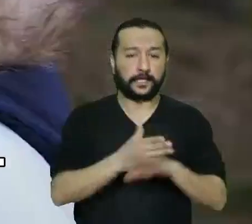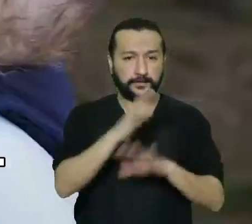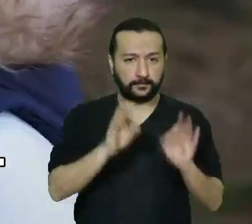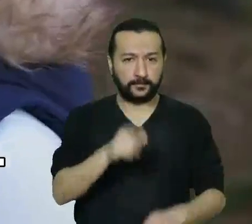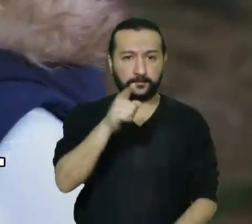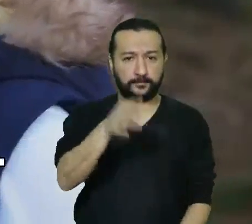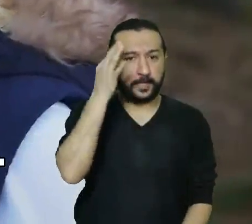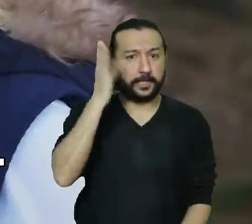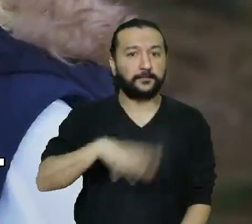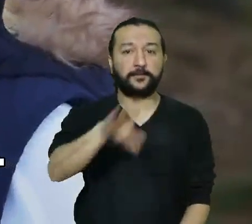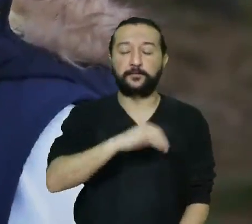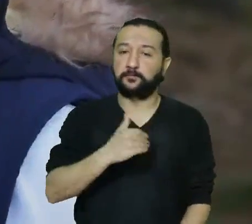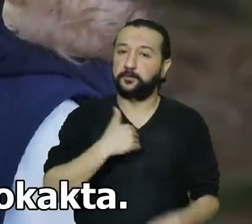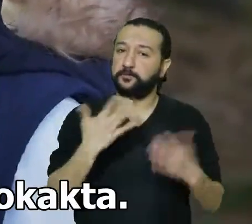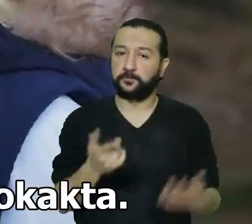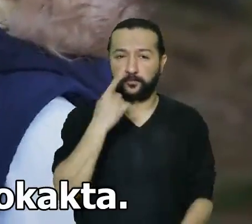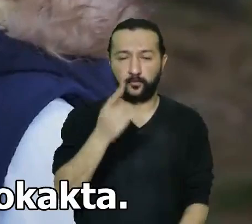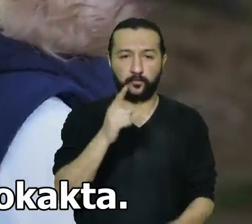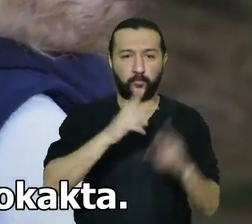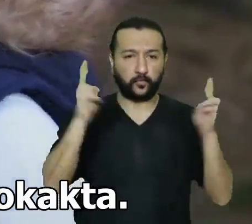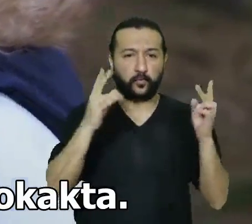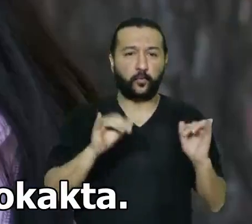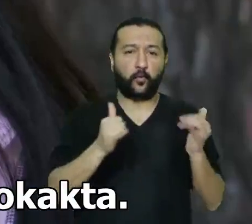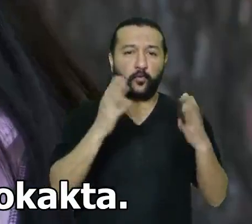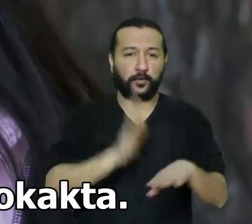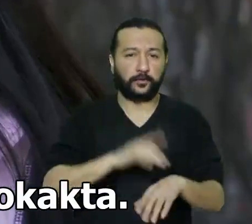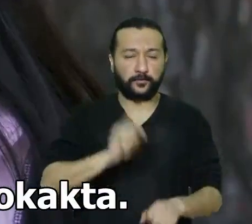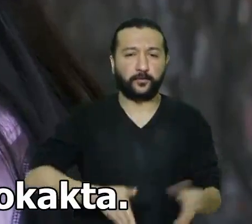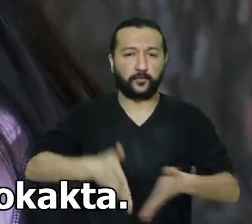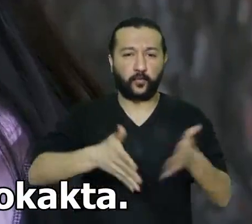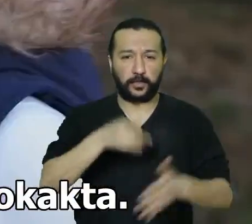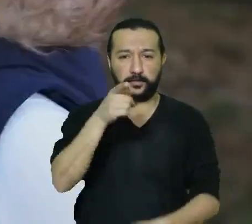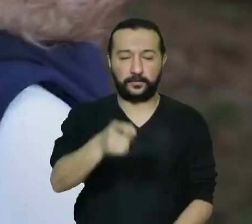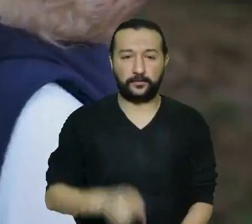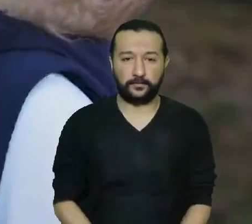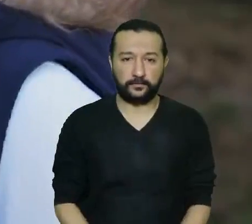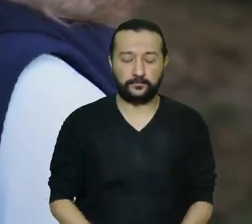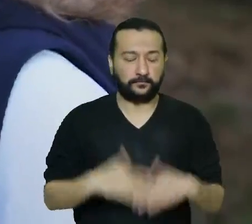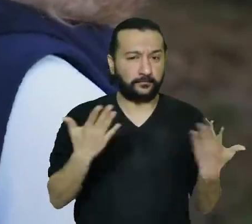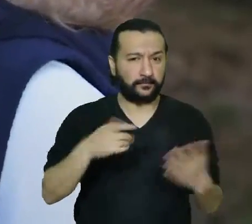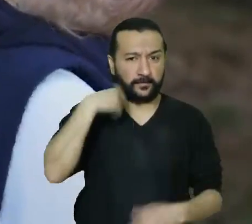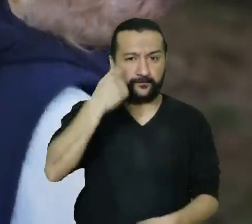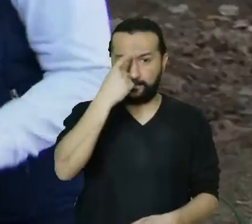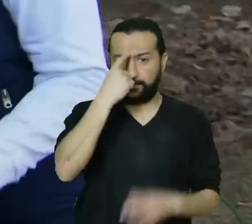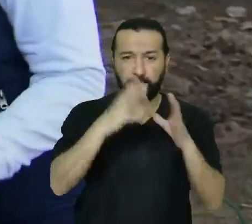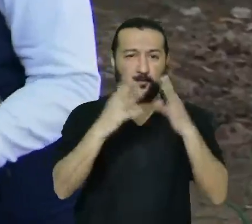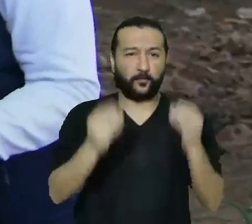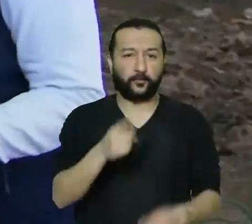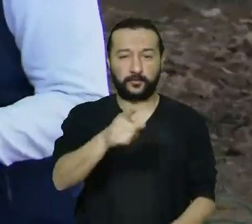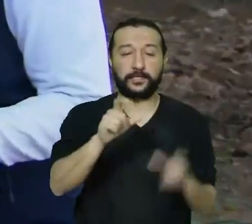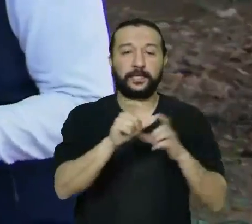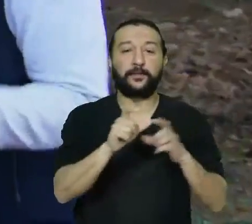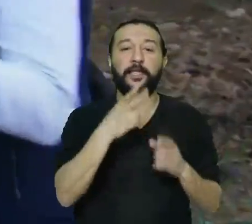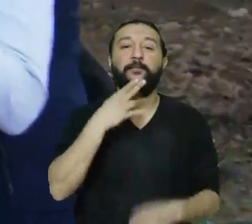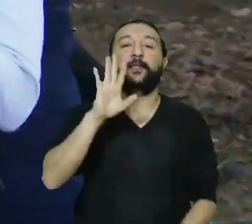gerçek. Delirmişler bence. Gündüz oyun oynuyorlar sokakta. Hint filmi oldu bu ya. Serpil